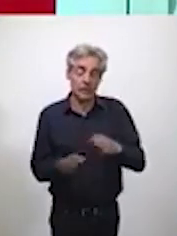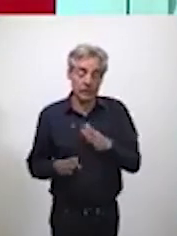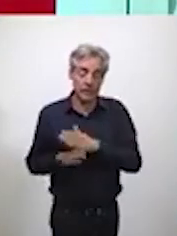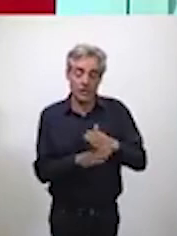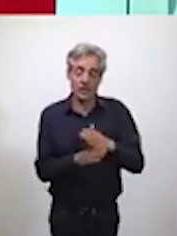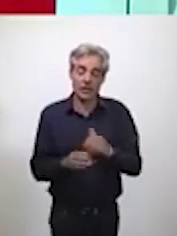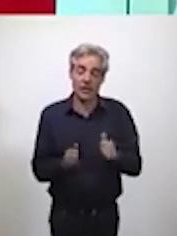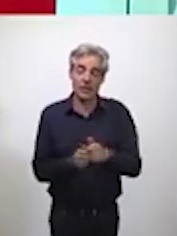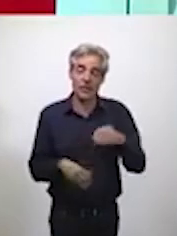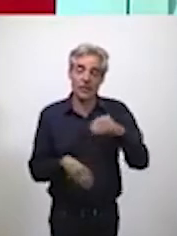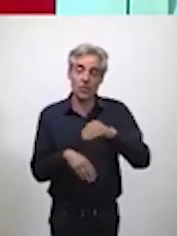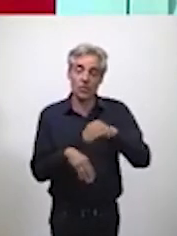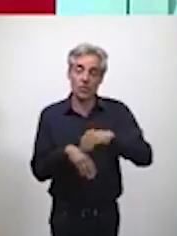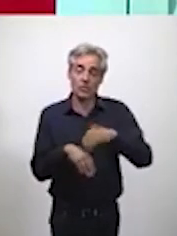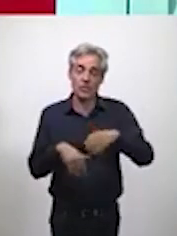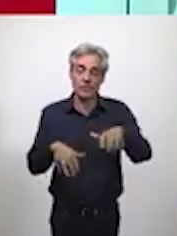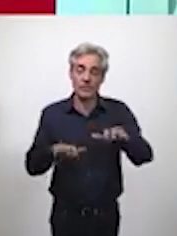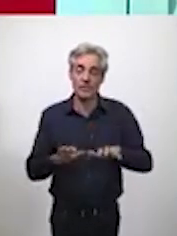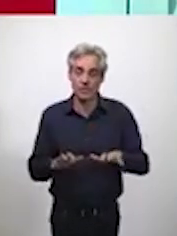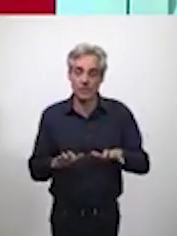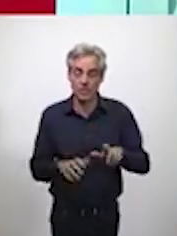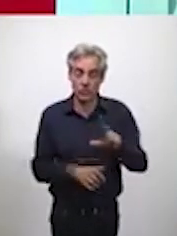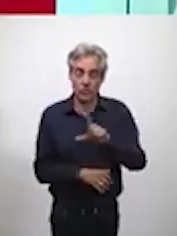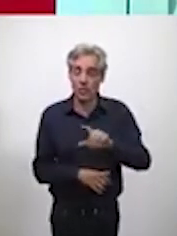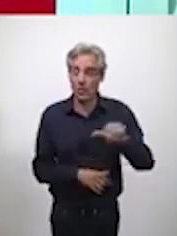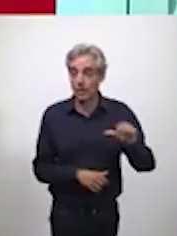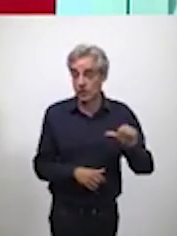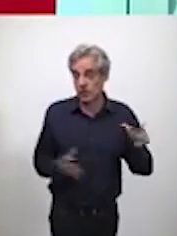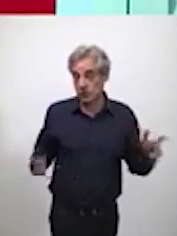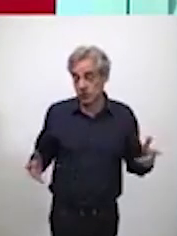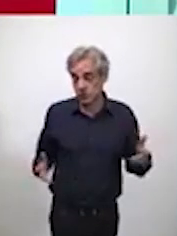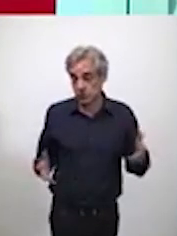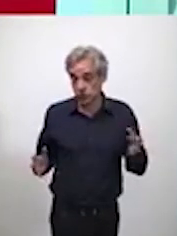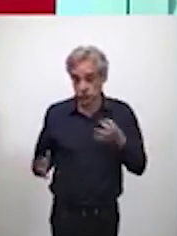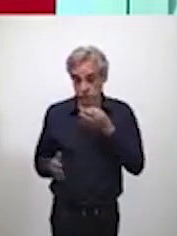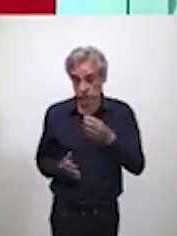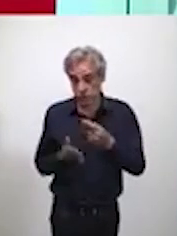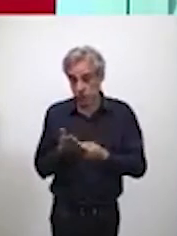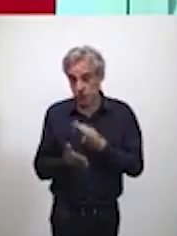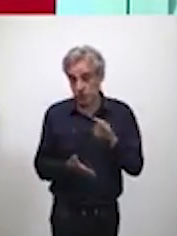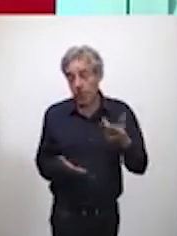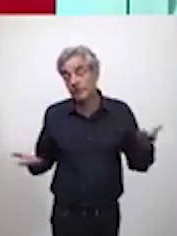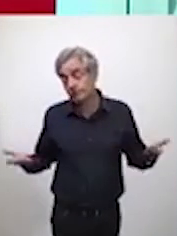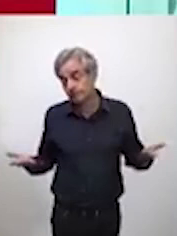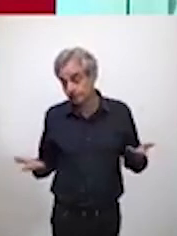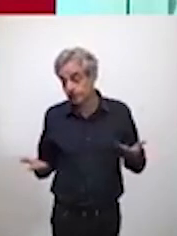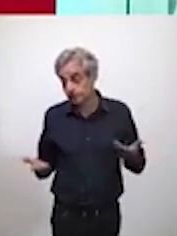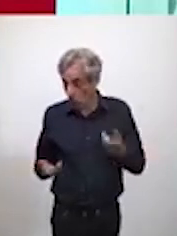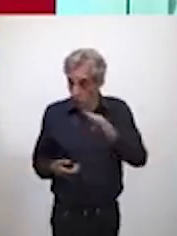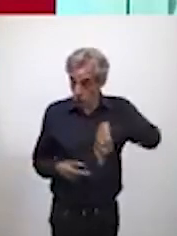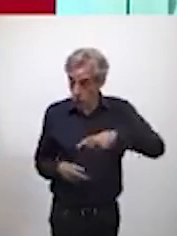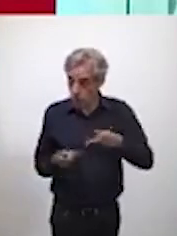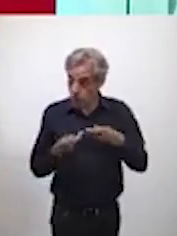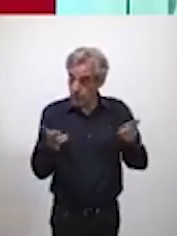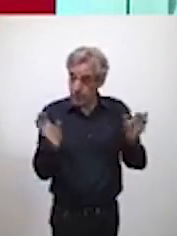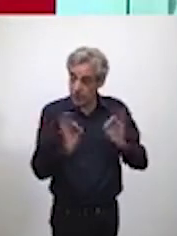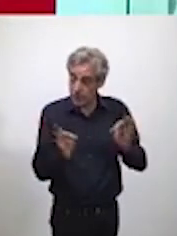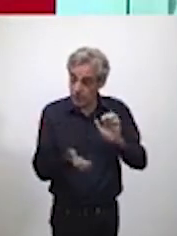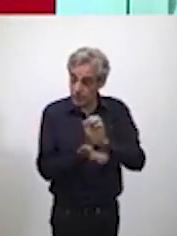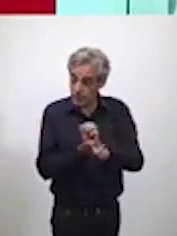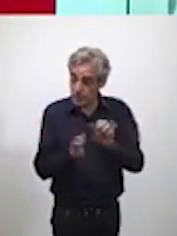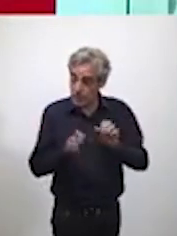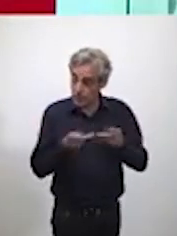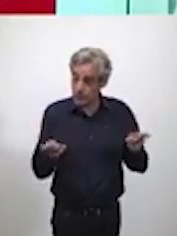par le conseil d'administration de Ratlantique. Je le redis en l'absence de Nicolas Florian d'ailleurs, mais elle avait été prise sans qu'elle soit publique. Elles ne sont pas publiques,